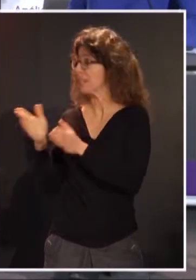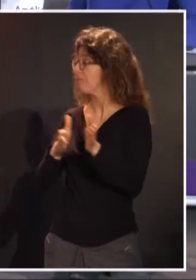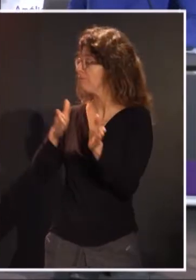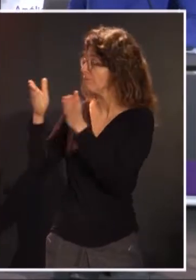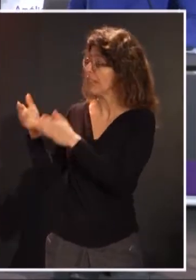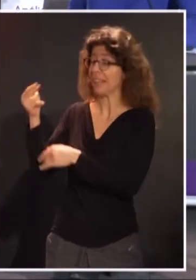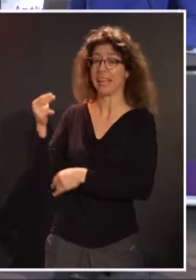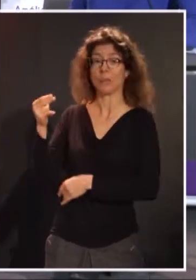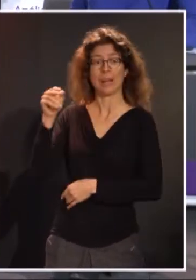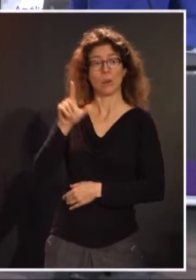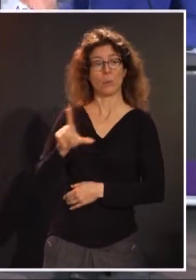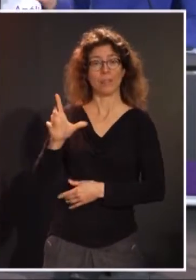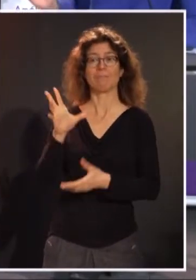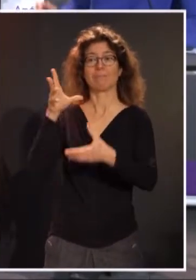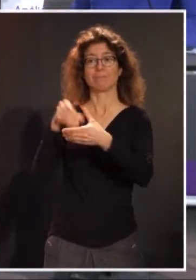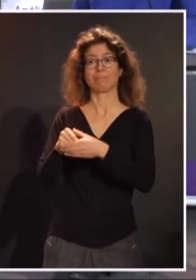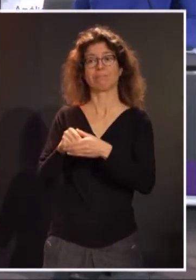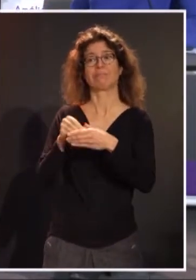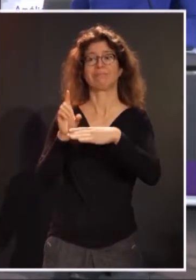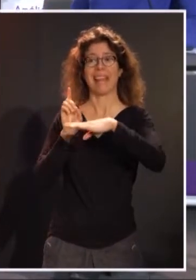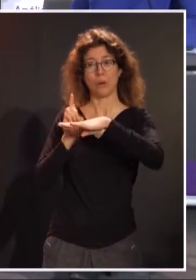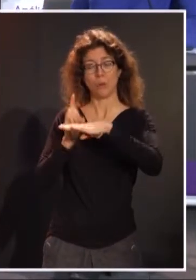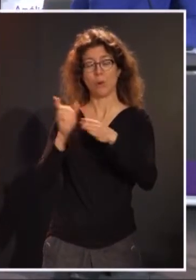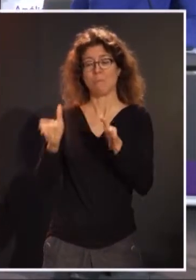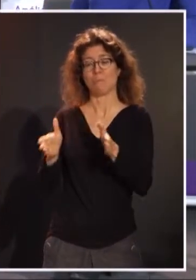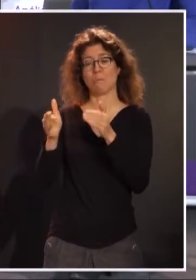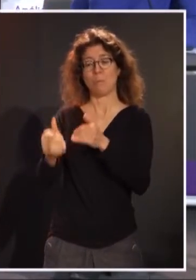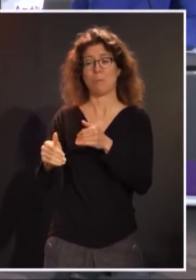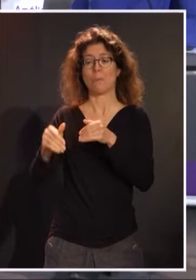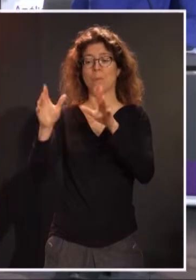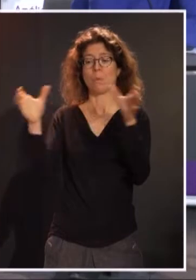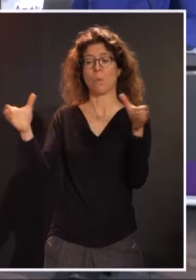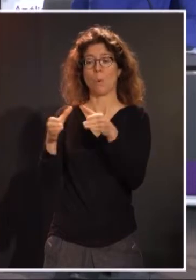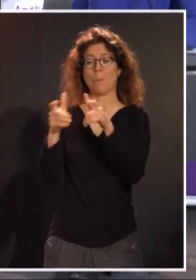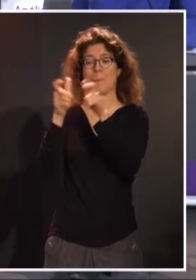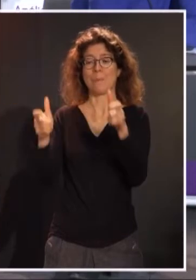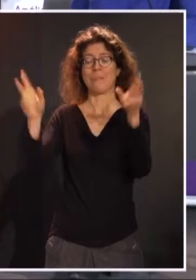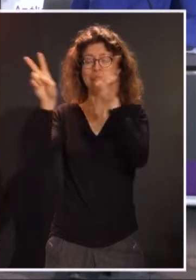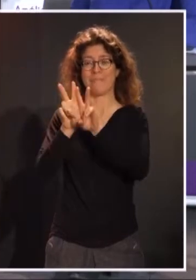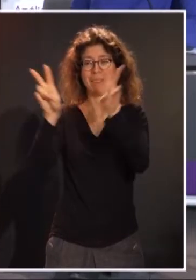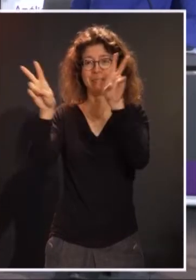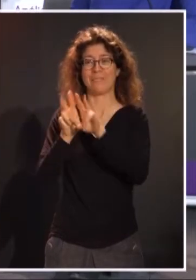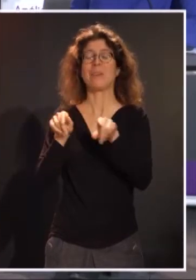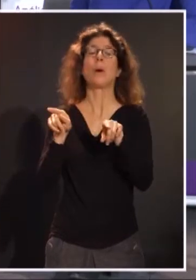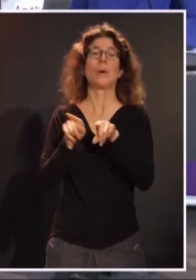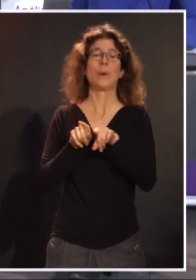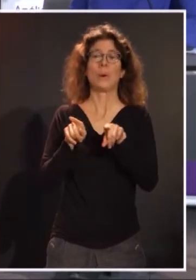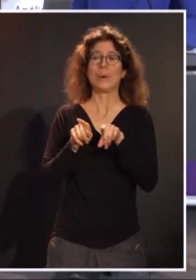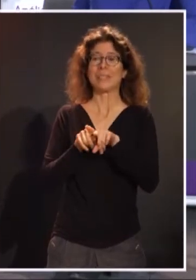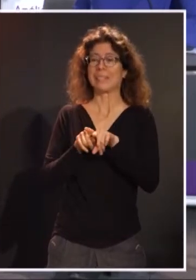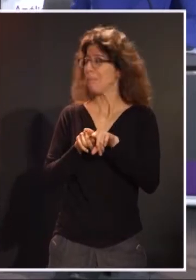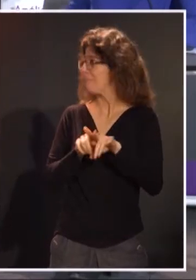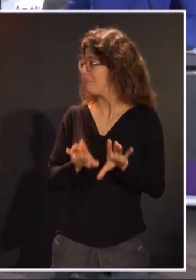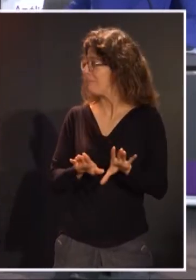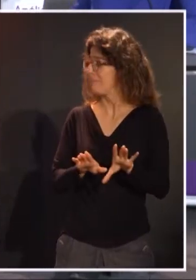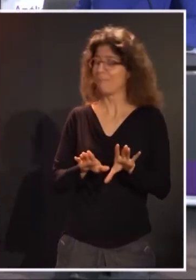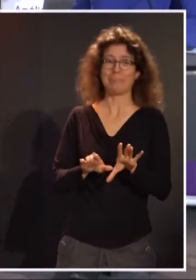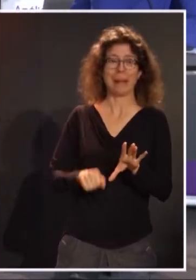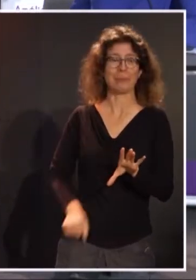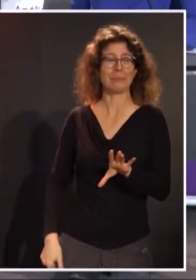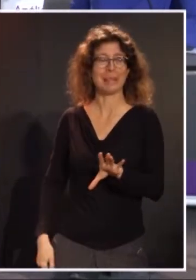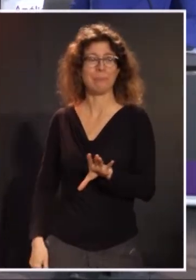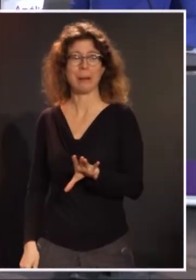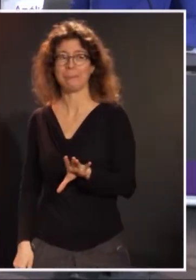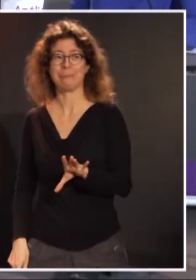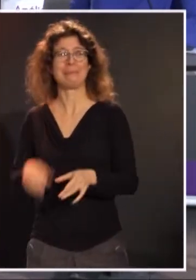Groupe Vive, Julie Brun, ergothérapeute du Centic Institut Monteclerc de Vif 3 et Laure Guyot,